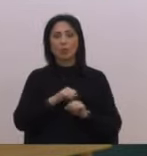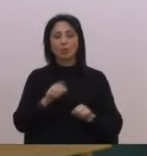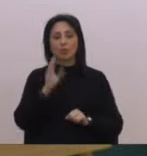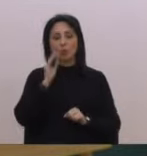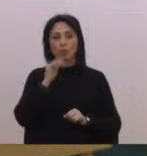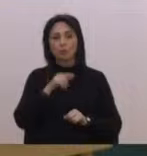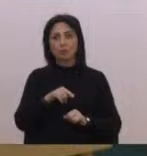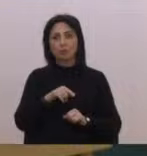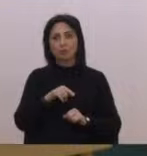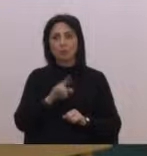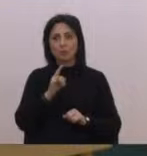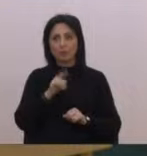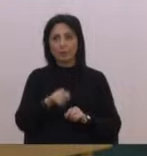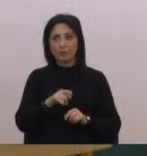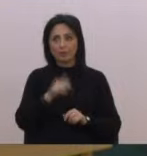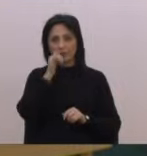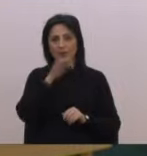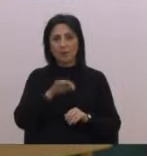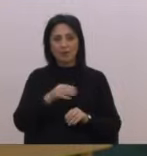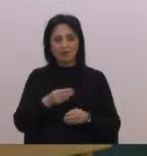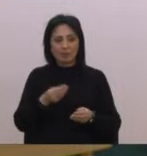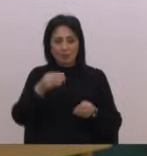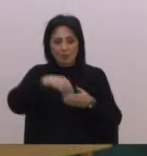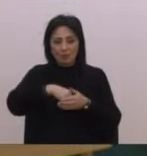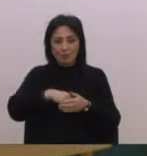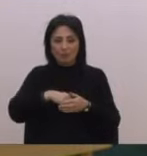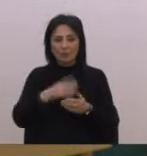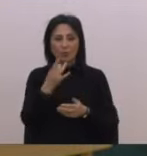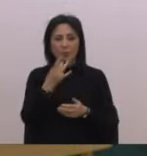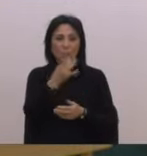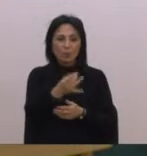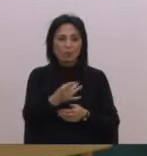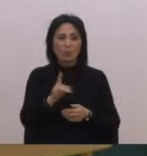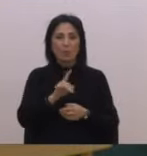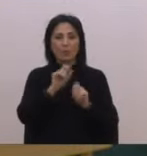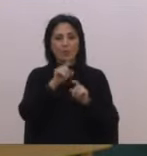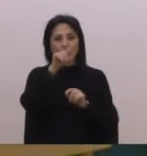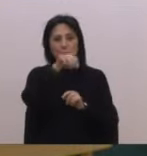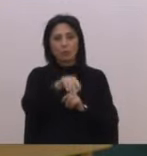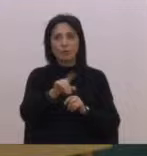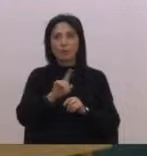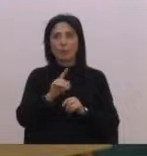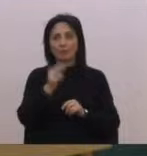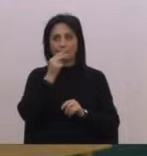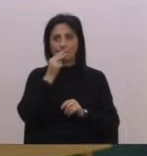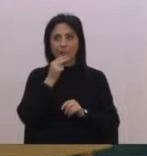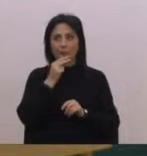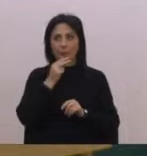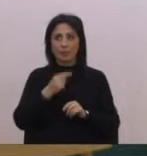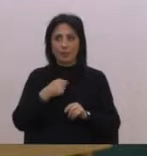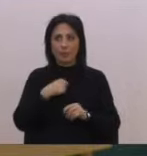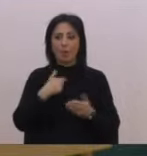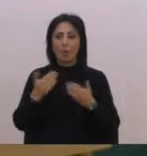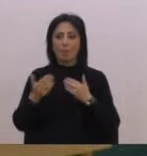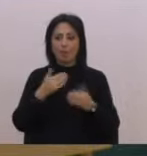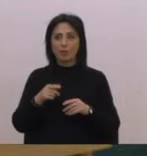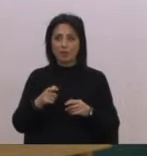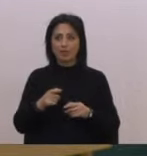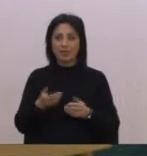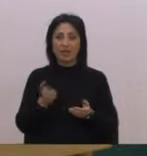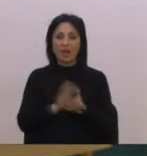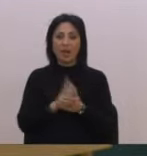როდესაც ბავშვებს ვერ ატანენ ხუთლარს იმისა, რომ სკოლებში იყვებონ. Და მე მოგიწოდებთ, რომ აბა